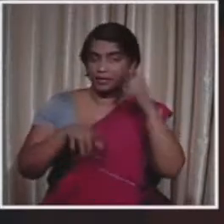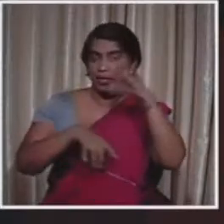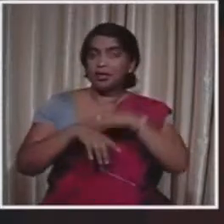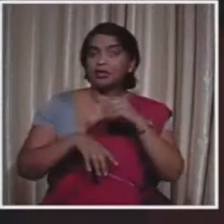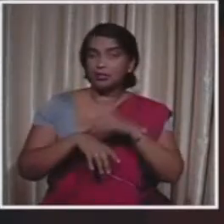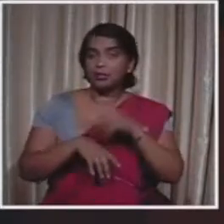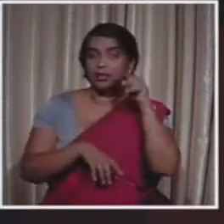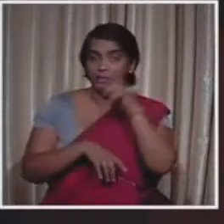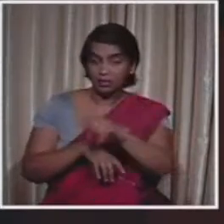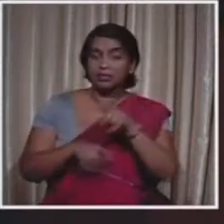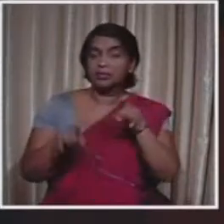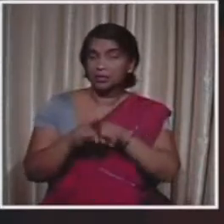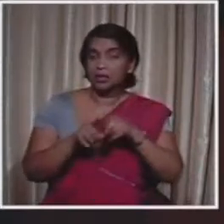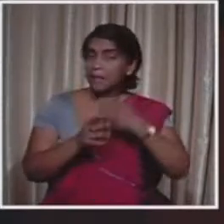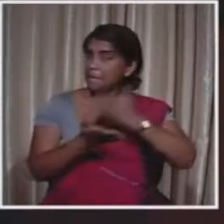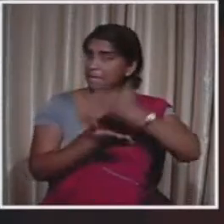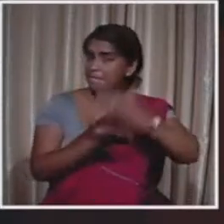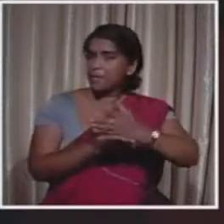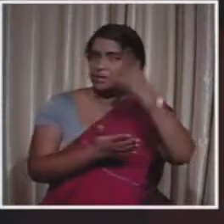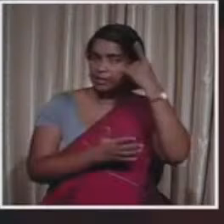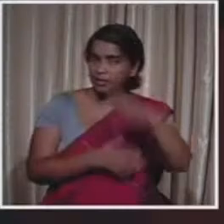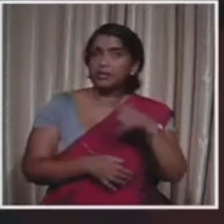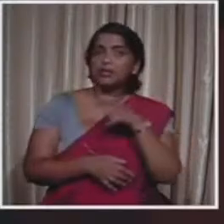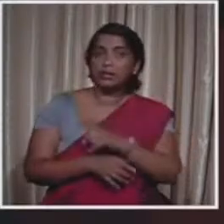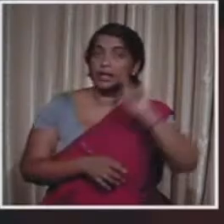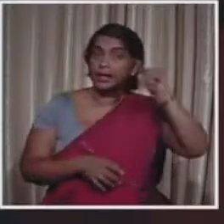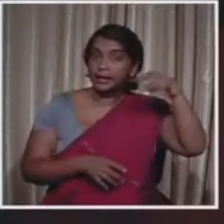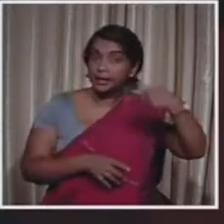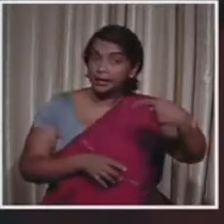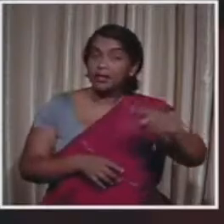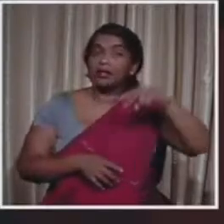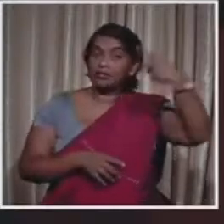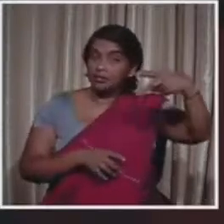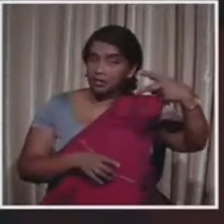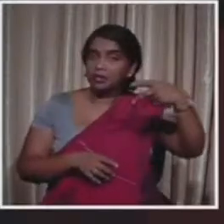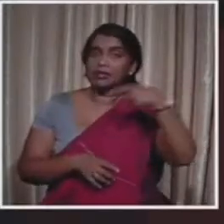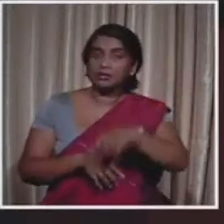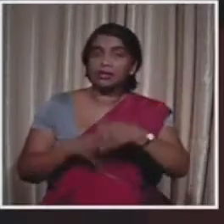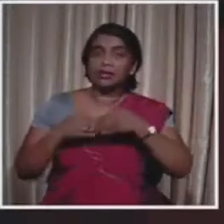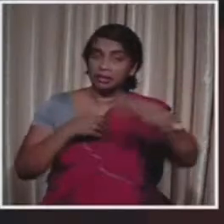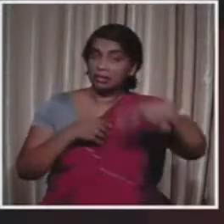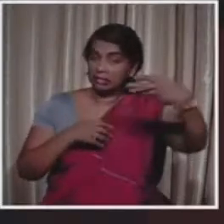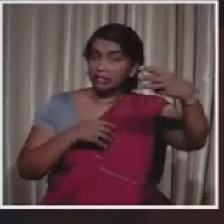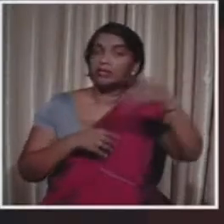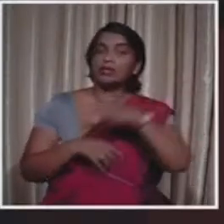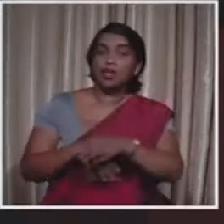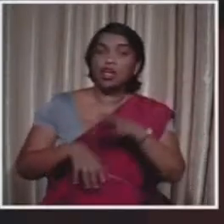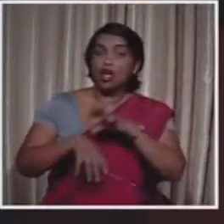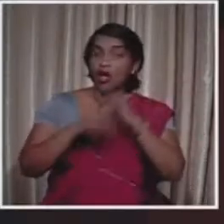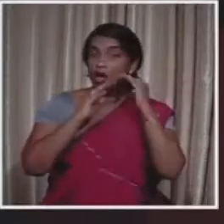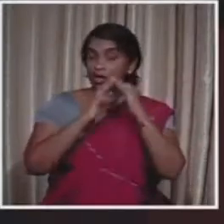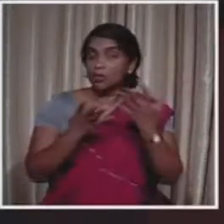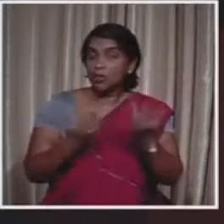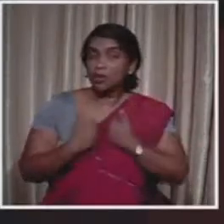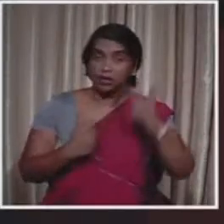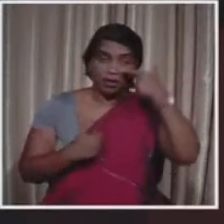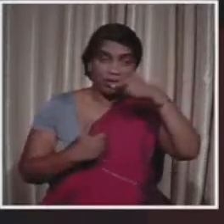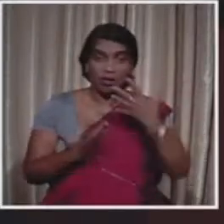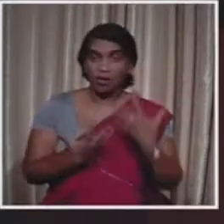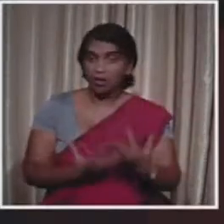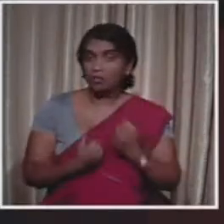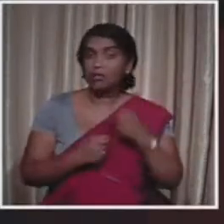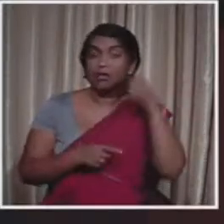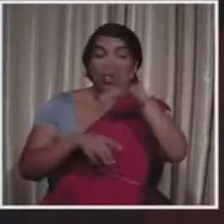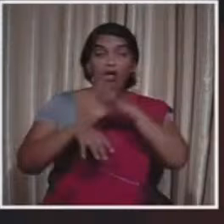ඔබ තමුන්නාසලා මේ කරන බාධා කිරීම නිසා හෙට දවසේ අනිද්දා දවසේ මේ දවස් කීපේ රෝහල් වලට අවශ්‍ය ඉන්ධන ටික නොලැබුණොත්